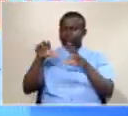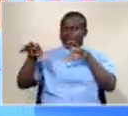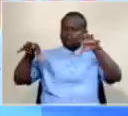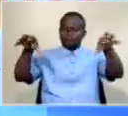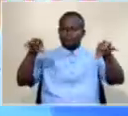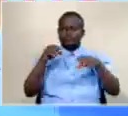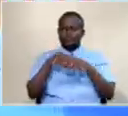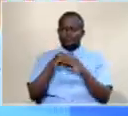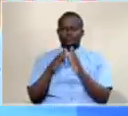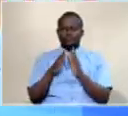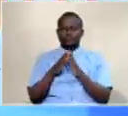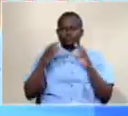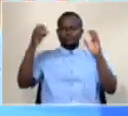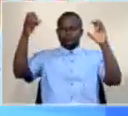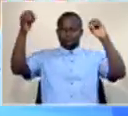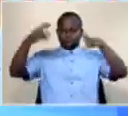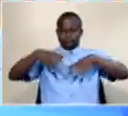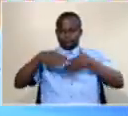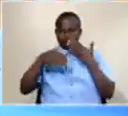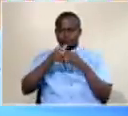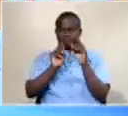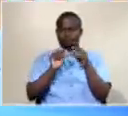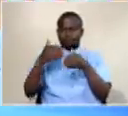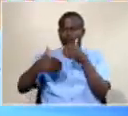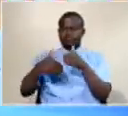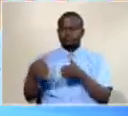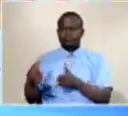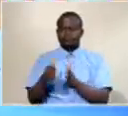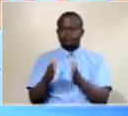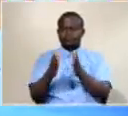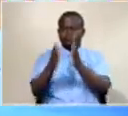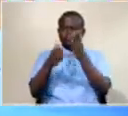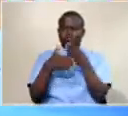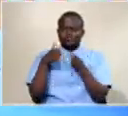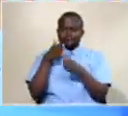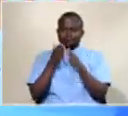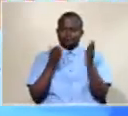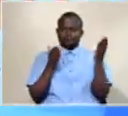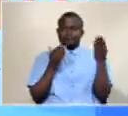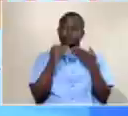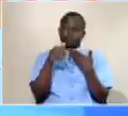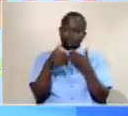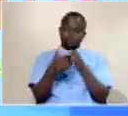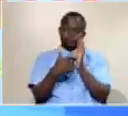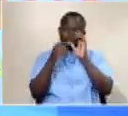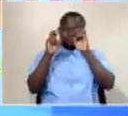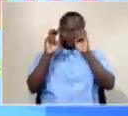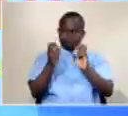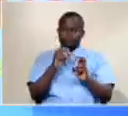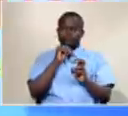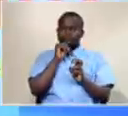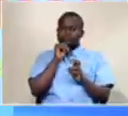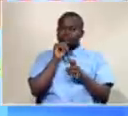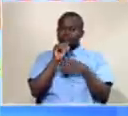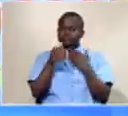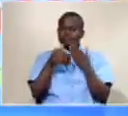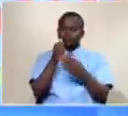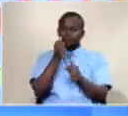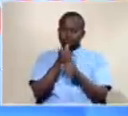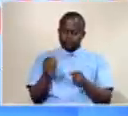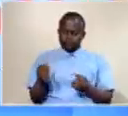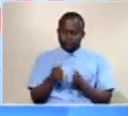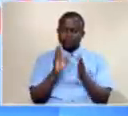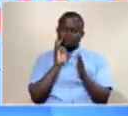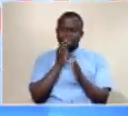binyuranye by'umujyi wa Kigali abaturi imihanda irimo kubakwa bakaba bagaragaza ko itarakorewe